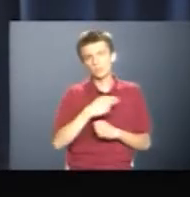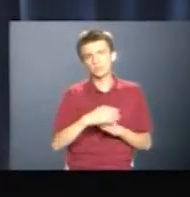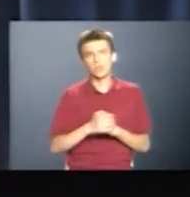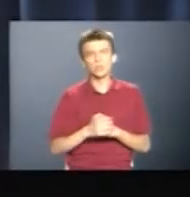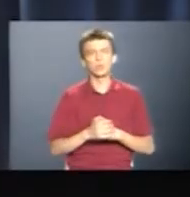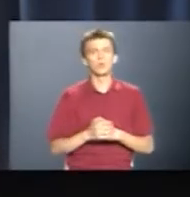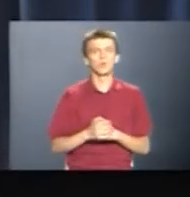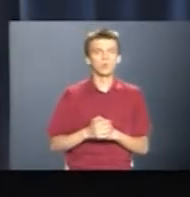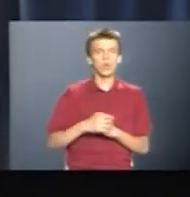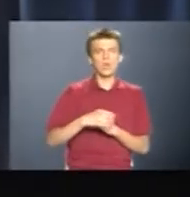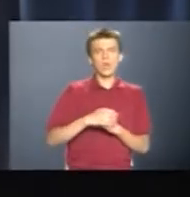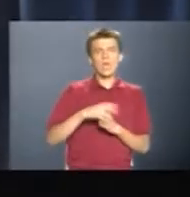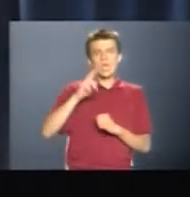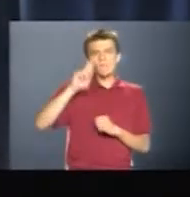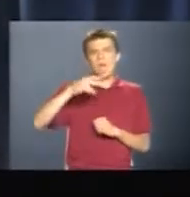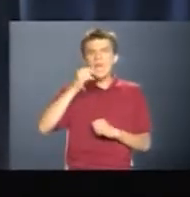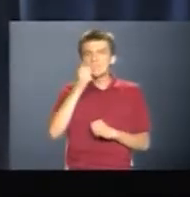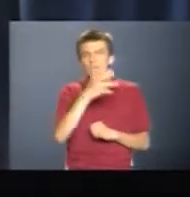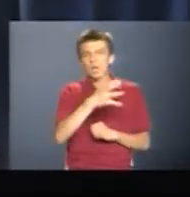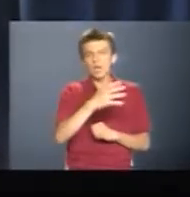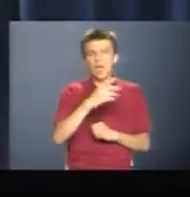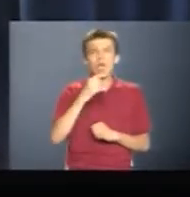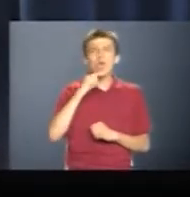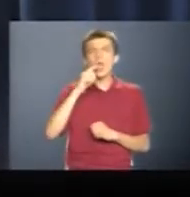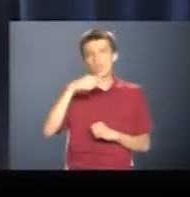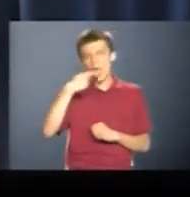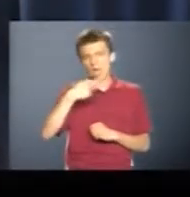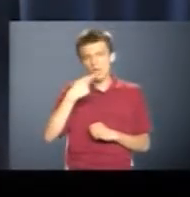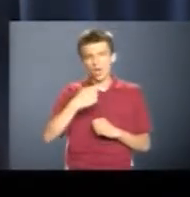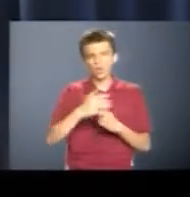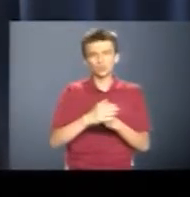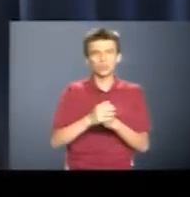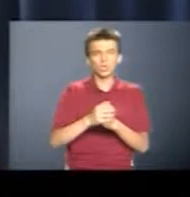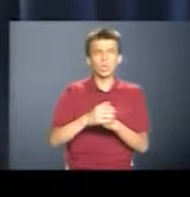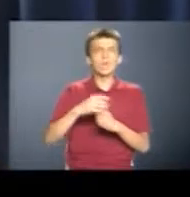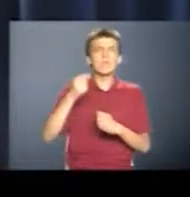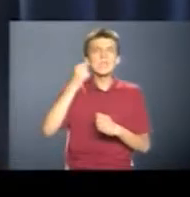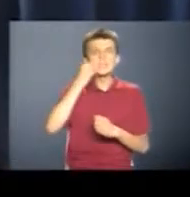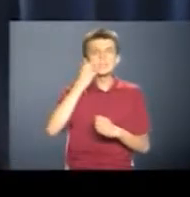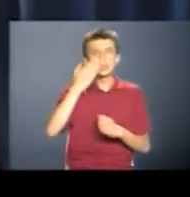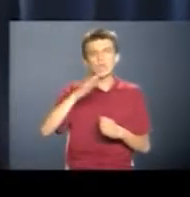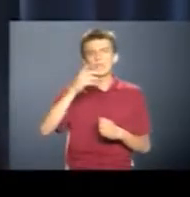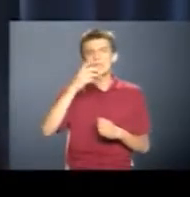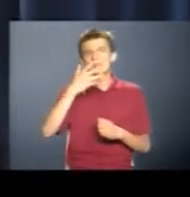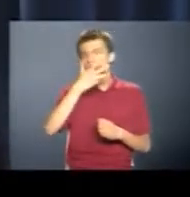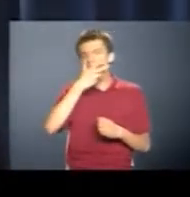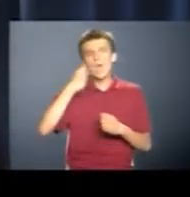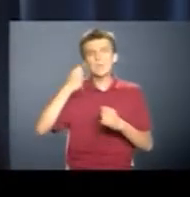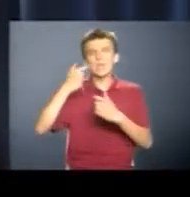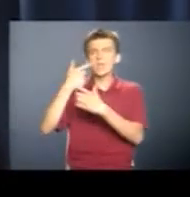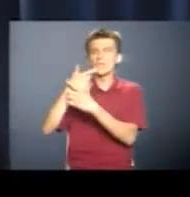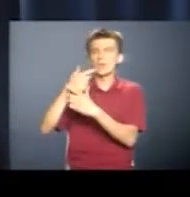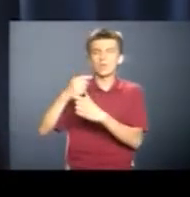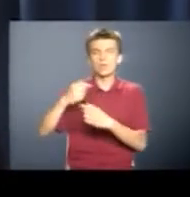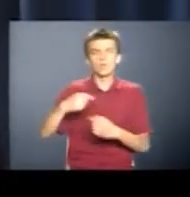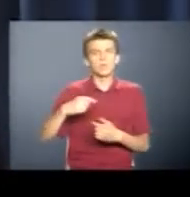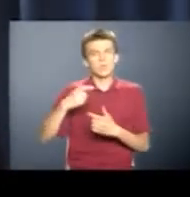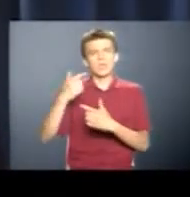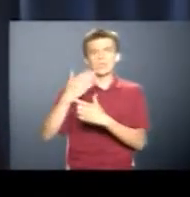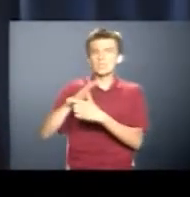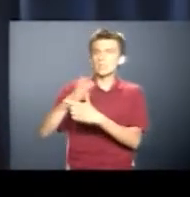se kaže da je iskrenost tajna koja je između čovjeka i njegovog gospodara. Nju ne može zapisati